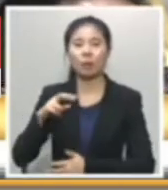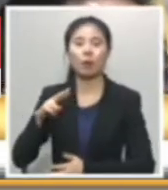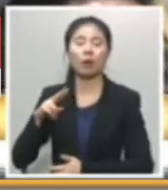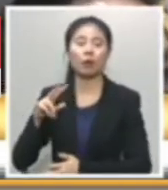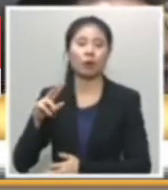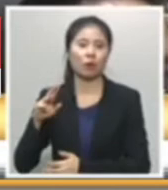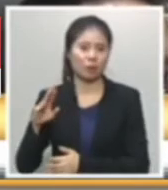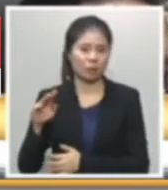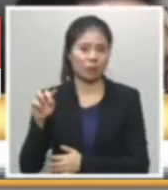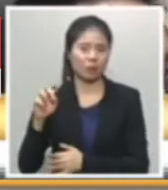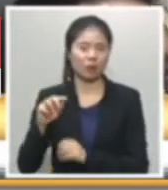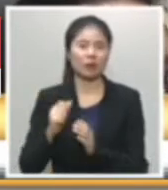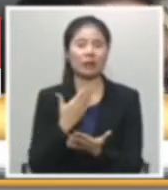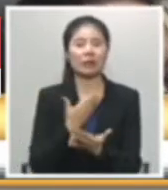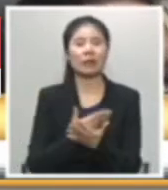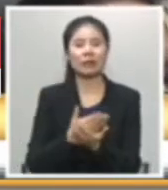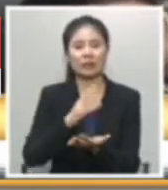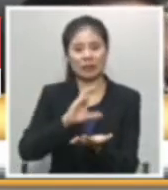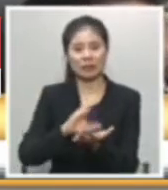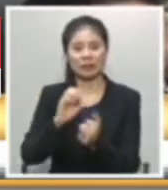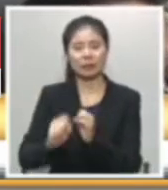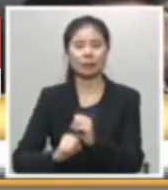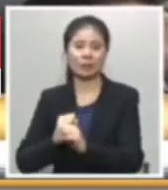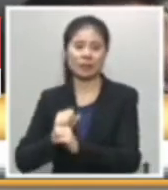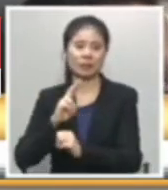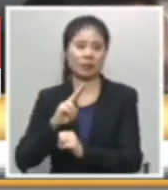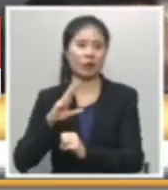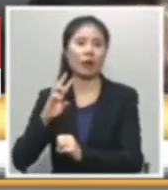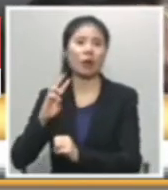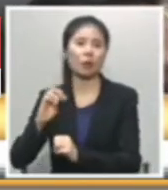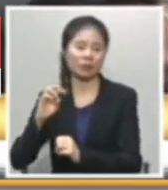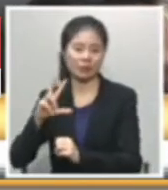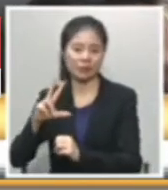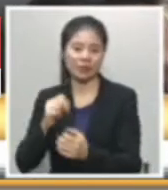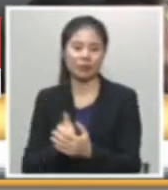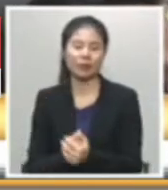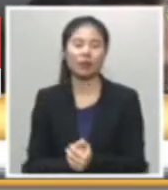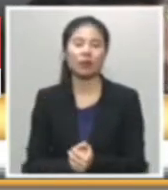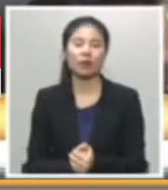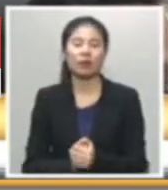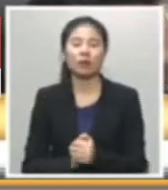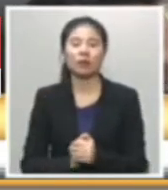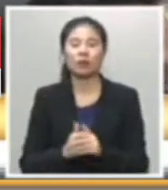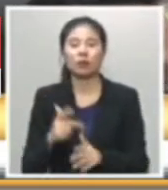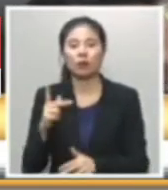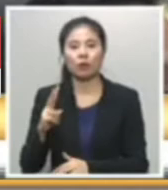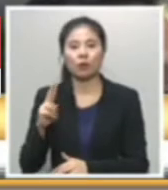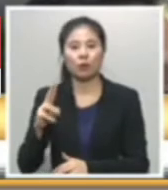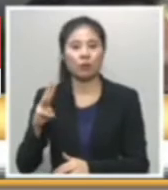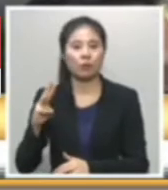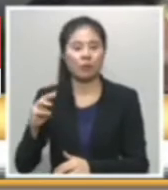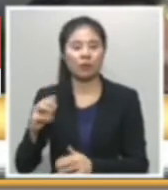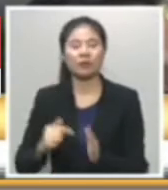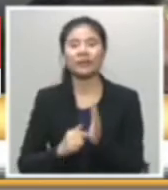าณปี2563นี้ที่คณะรัฐมนตรีทั้งคณะได้นำเข้าสู่สภาแห่